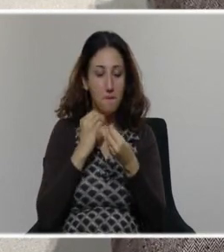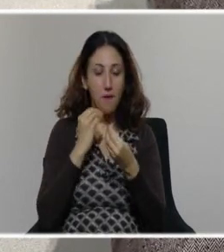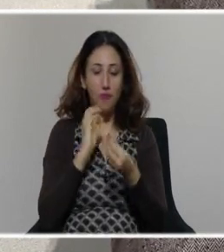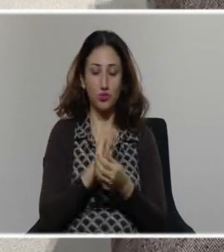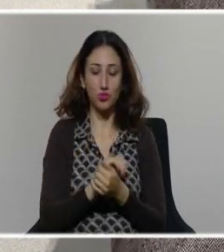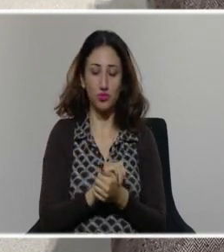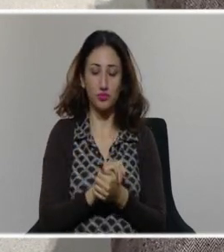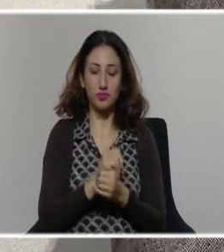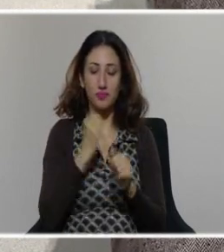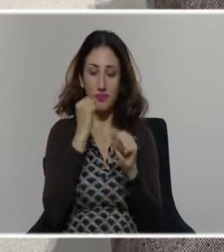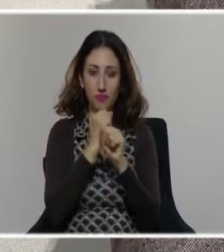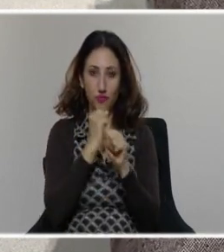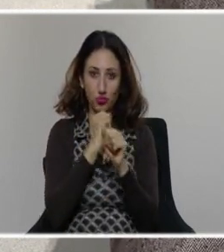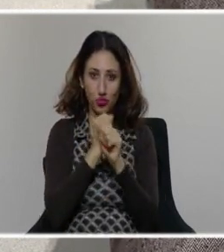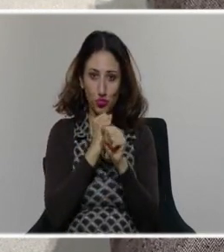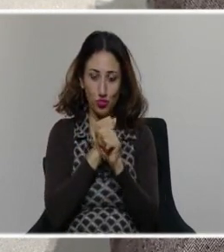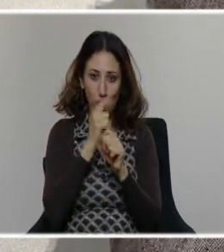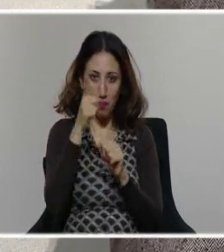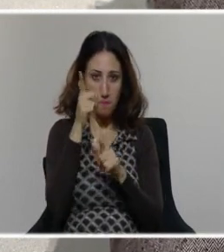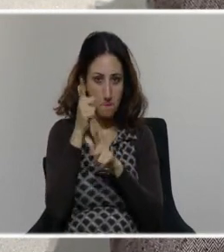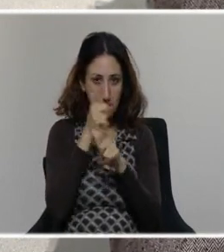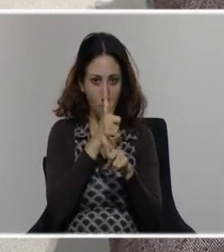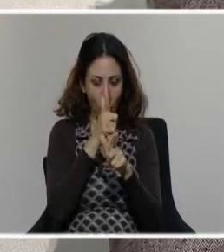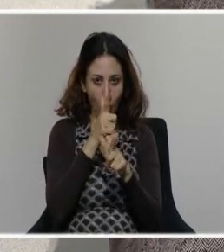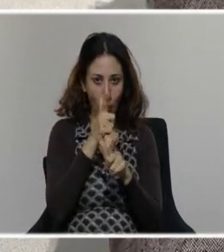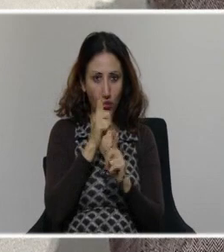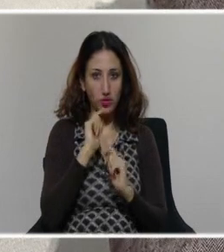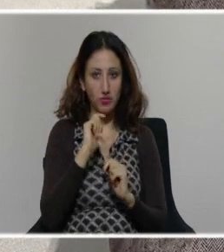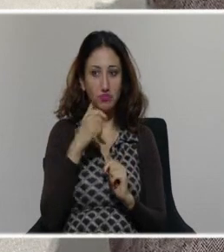في الشغل مع الاستاذ مجدي ببقى